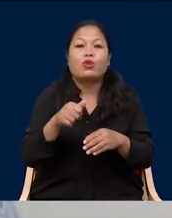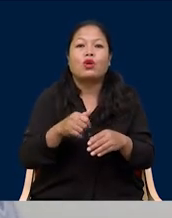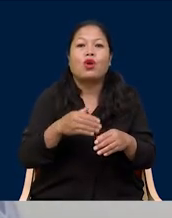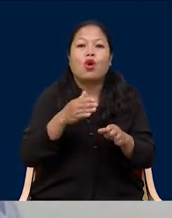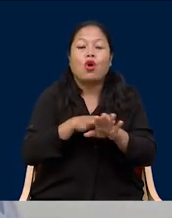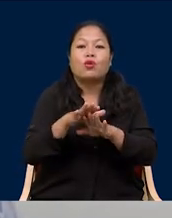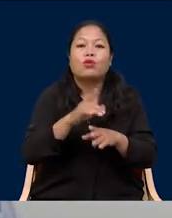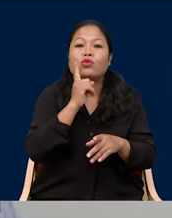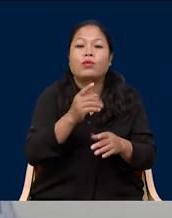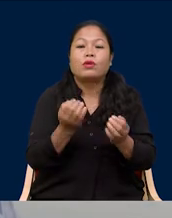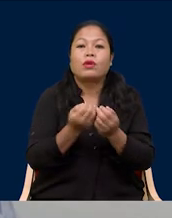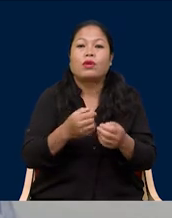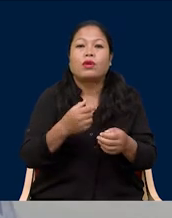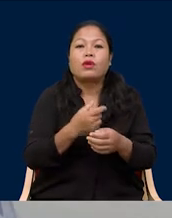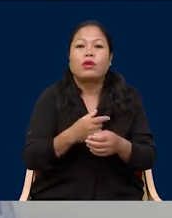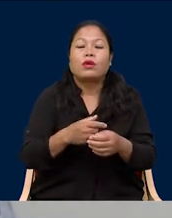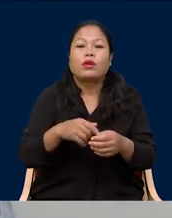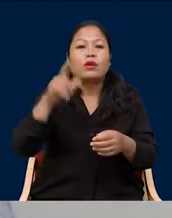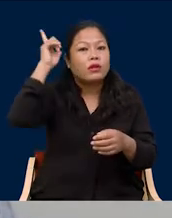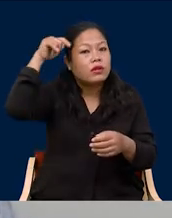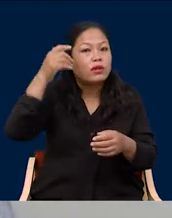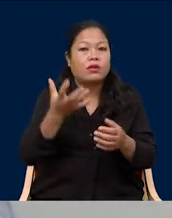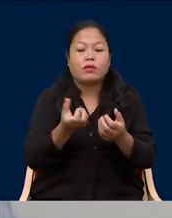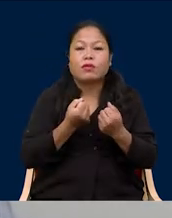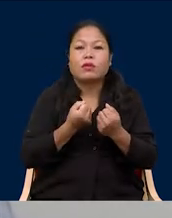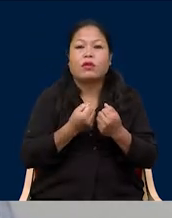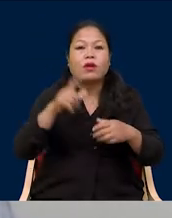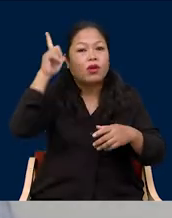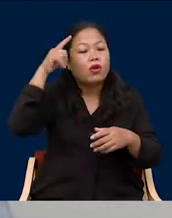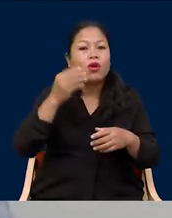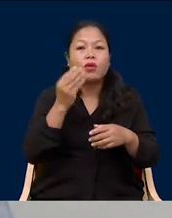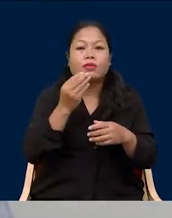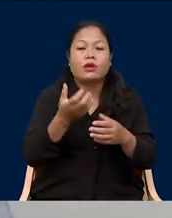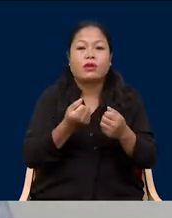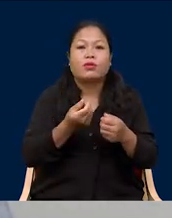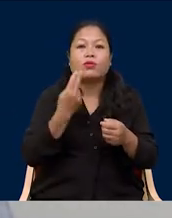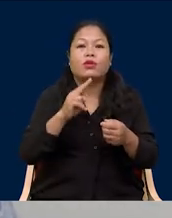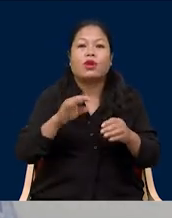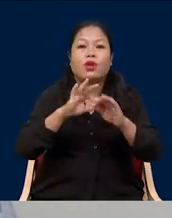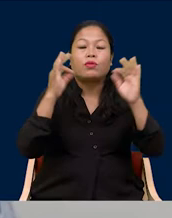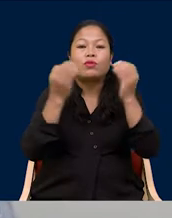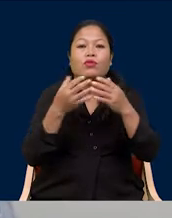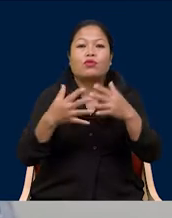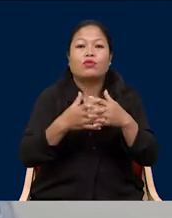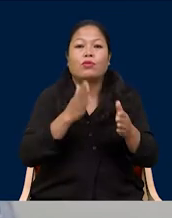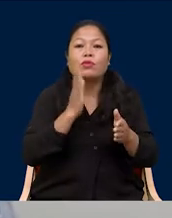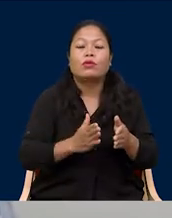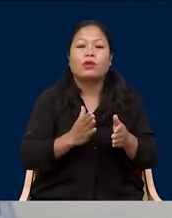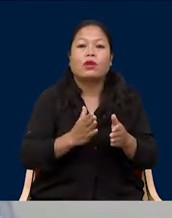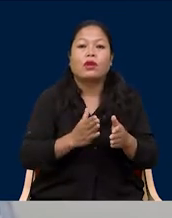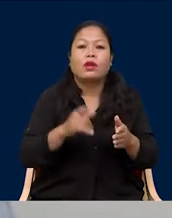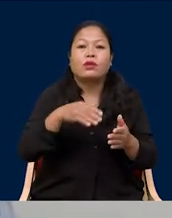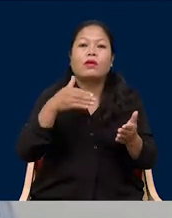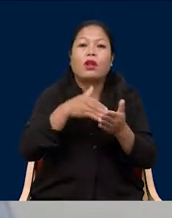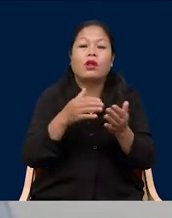छन्, उनीहरूको लागि सम्बोधन गर्न, त्यसलाई त्यो क्षतिपूर्तिको व्यवस्था गर्न र कम क्षति हुने उपाय गर्न चाहिँ विश्व समुदायले चाहिँ यो